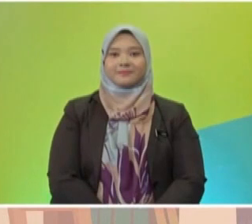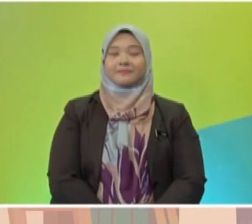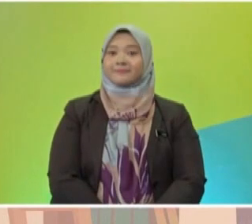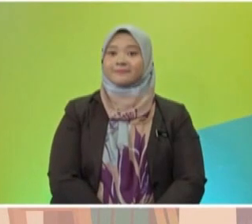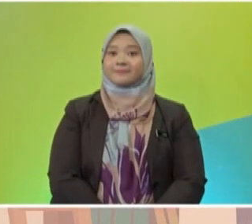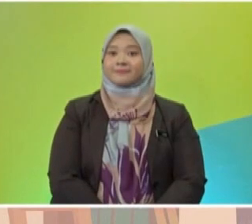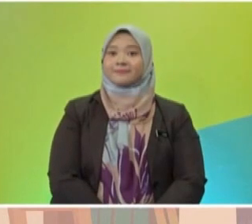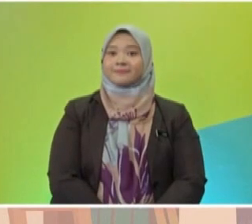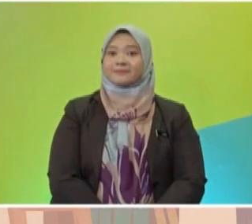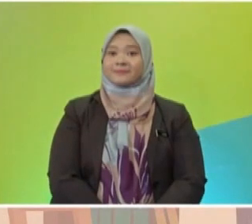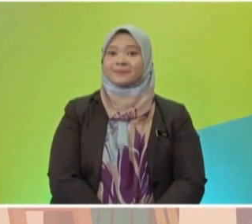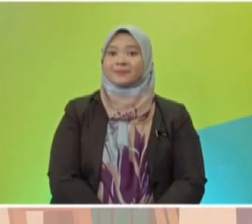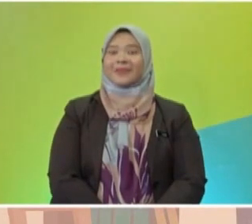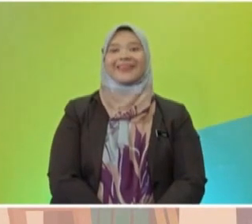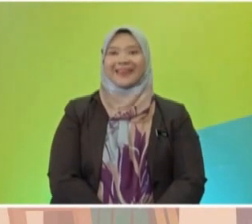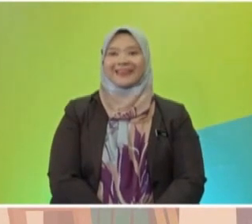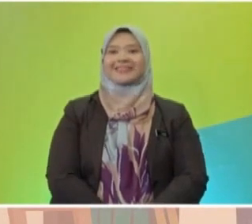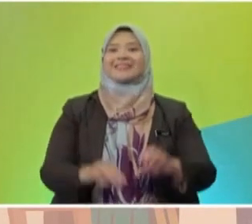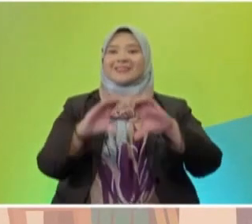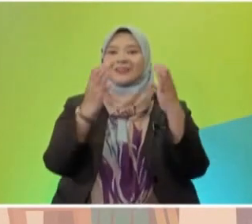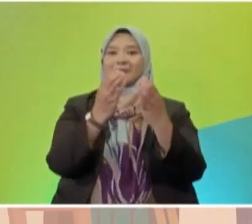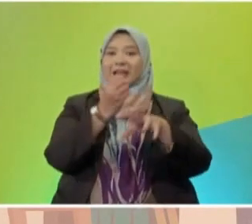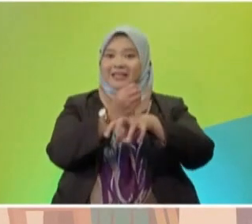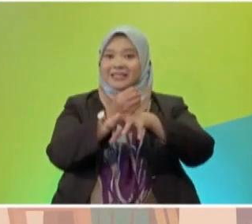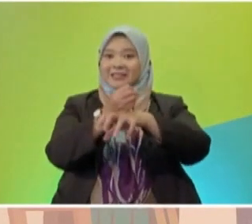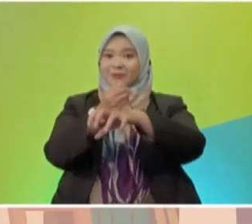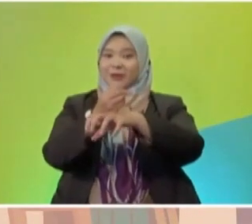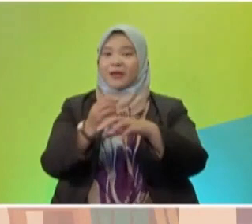Kumpulan semut hilangnya. Ha, silakan. Rizky.